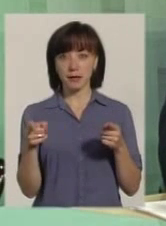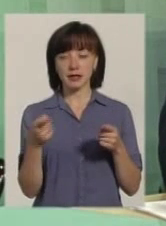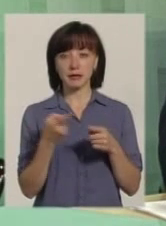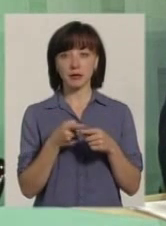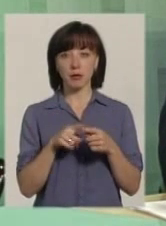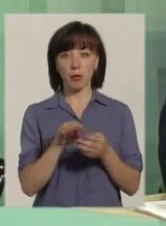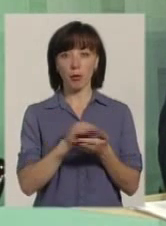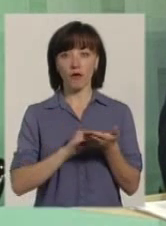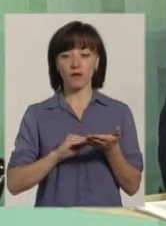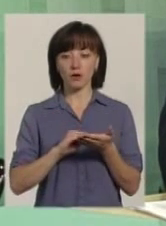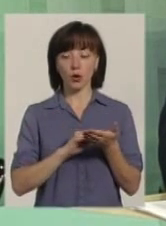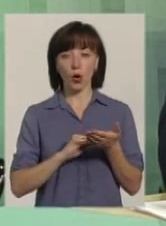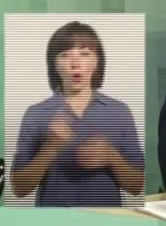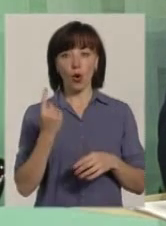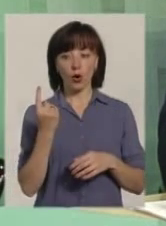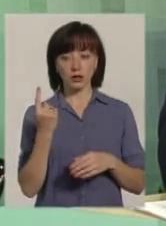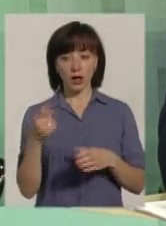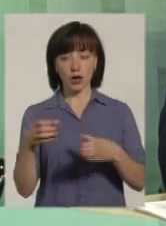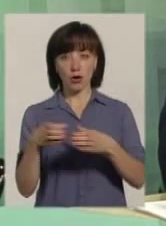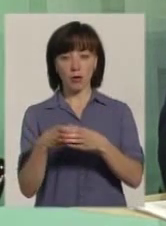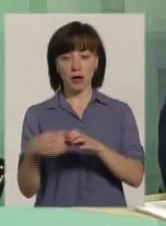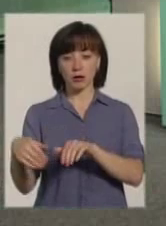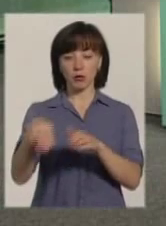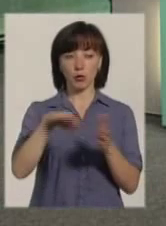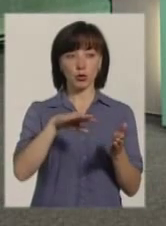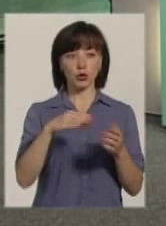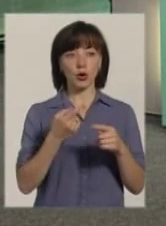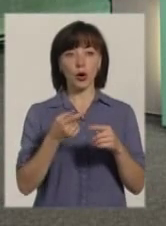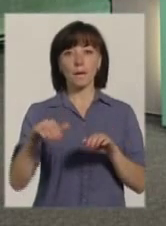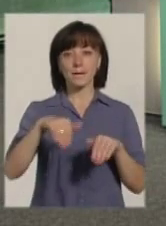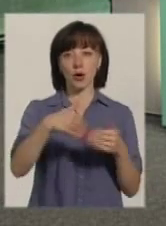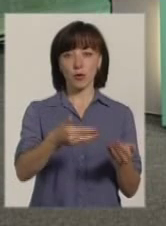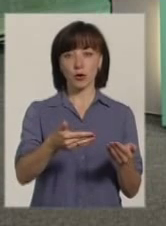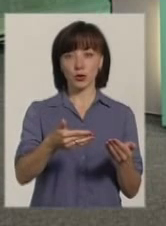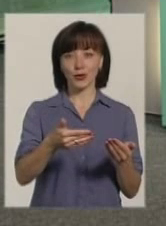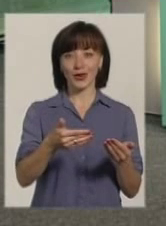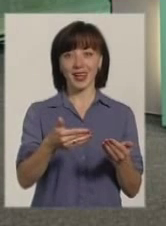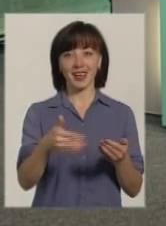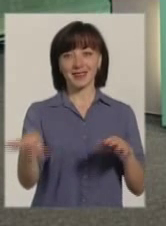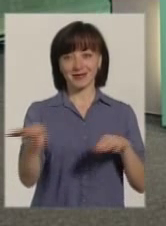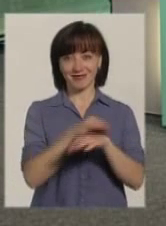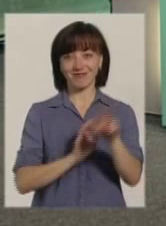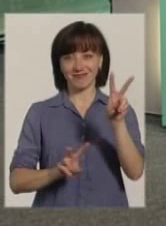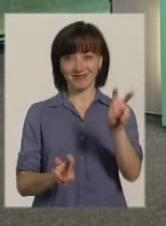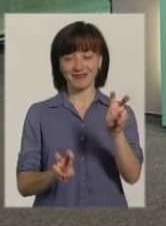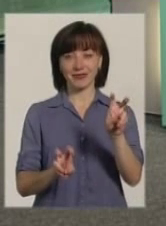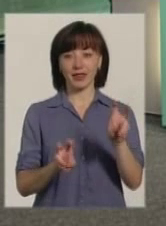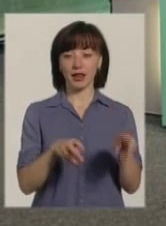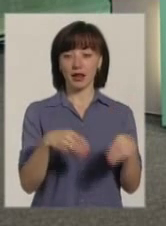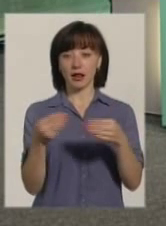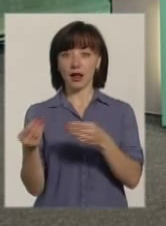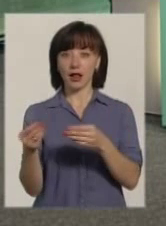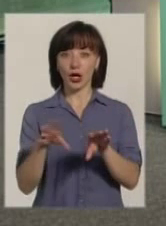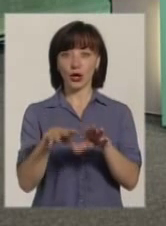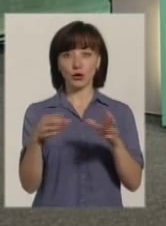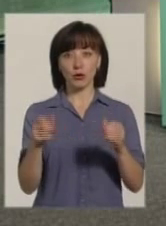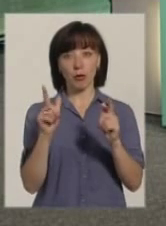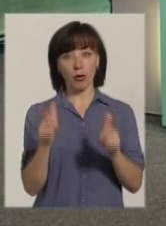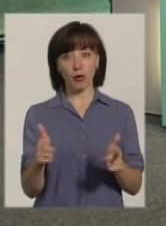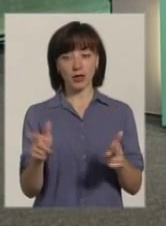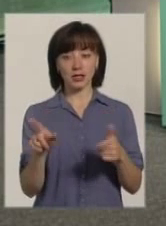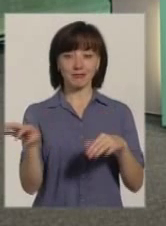тільки з однієї сторони, якщо одна громада пропонує іншій, це пропозиція руки і серця, і залежить від того, чи тобі дали рушник,